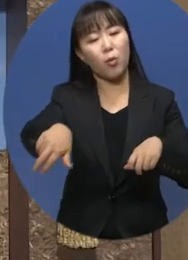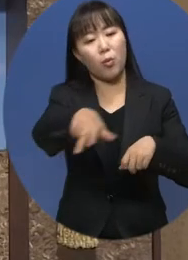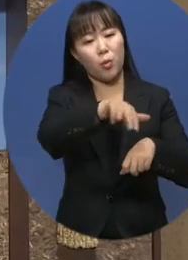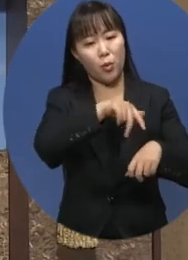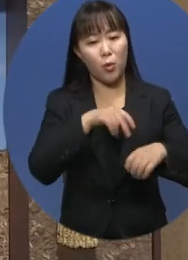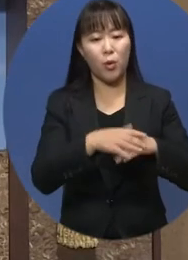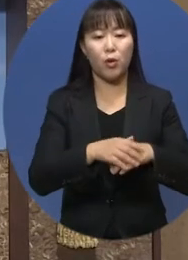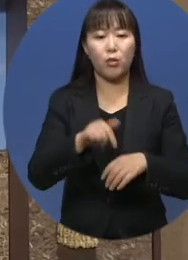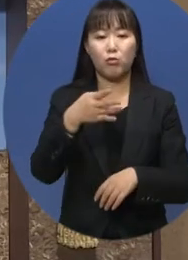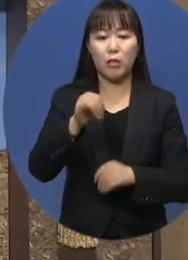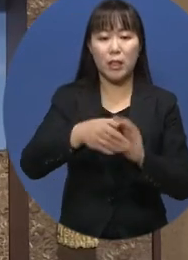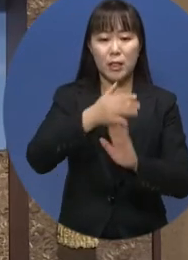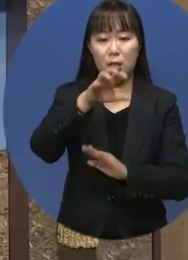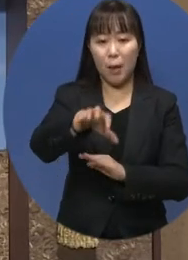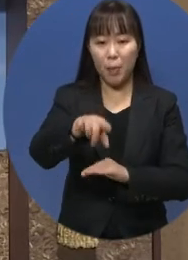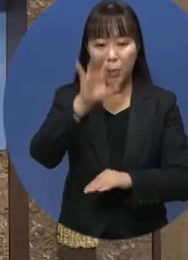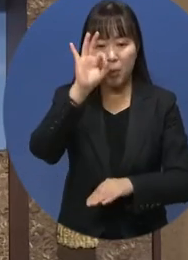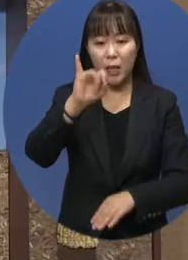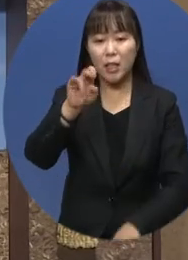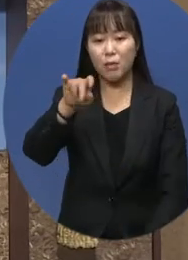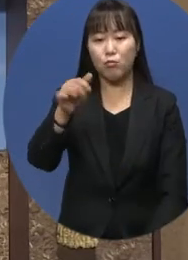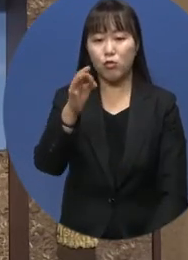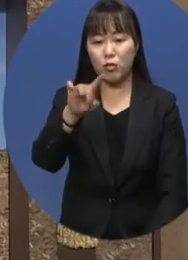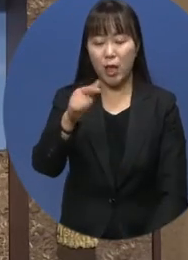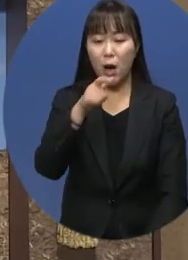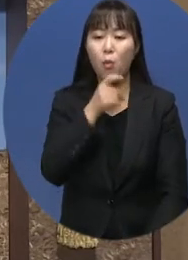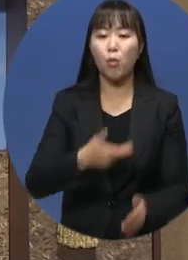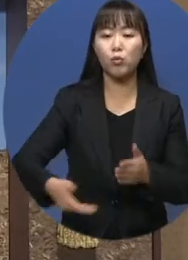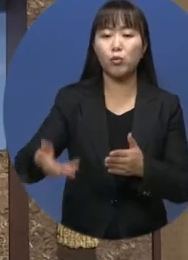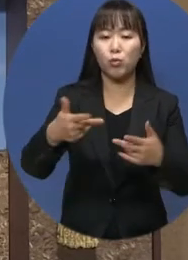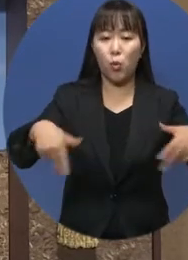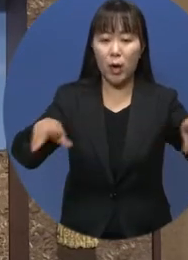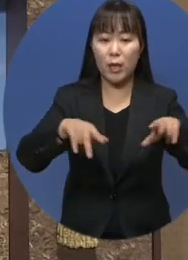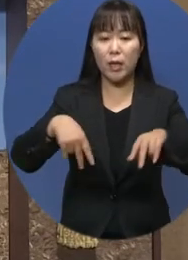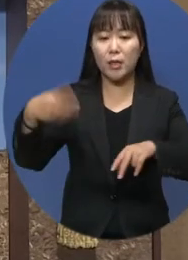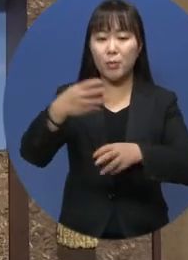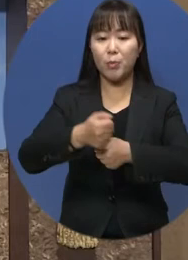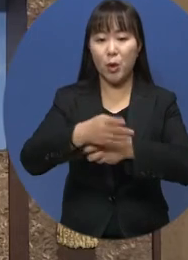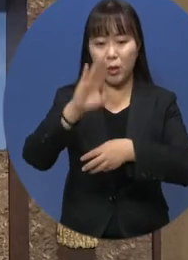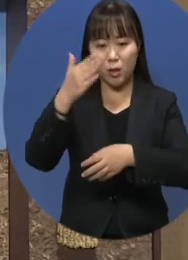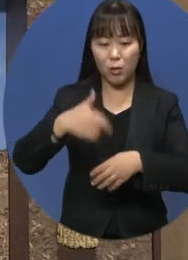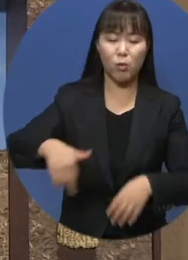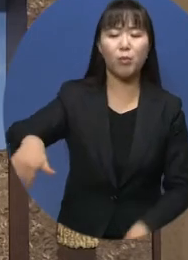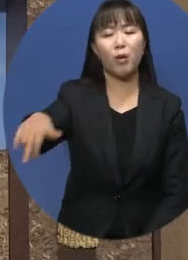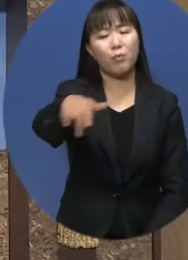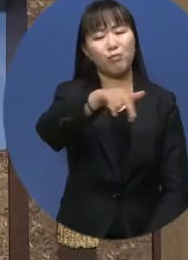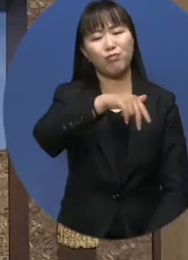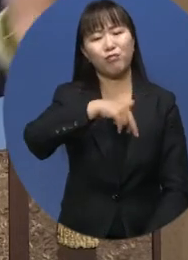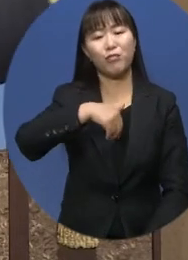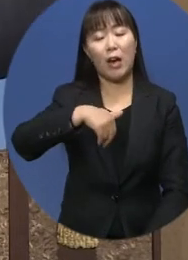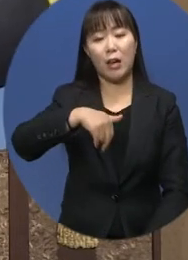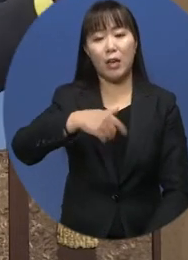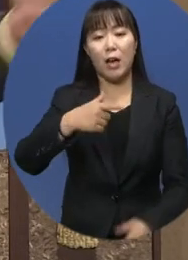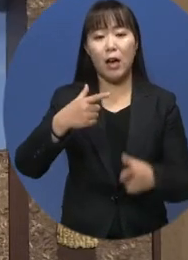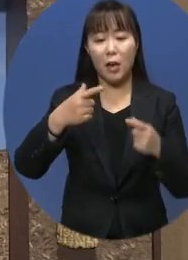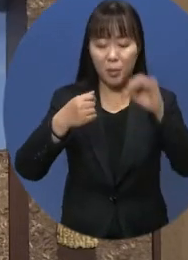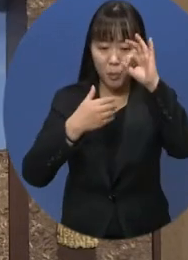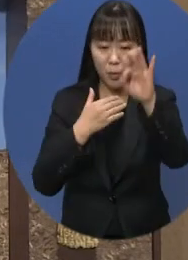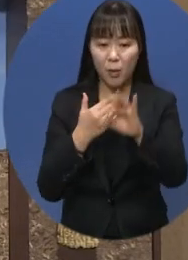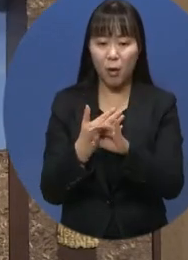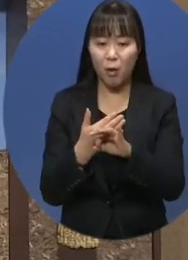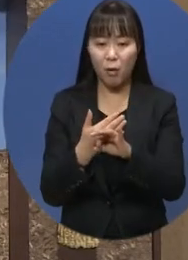구리스 역 앞에는 이문화 누수 공원이라고 1 3000평 되는 호수가 있는 여기도 뺑뺑 돌고 이렇게 돌다